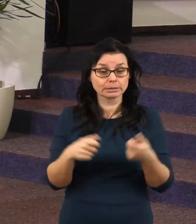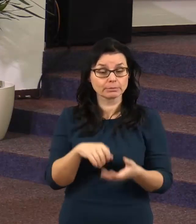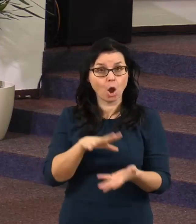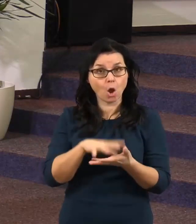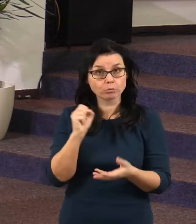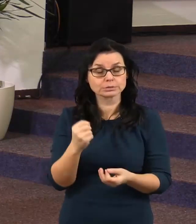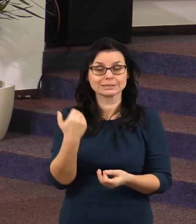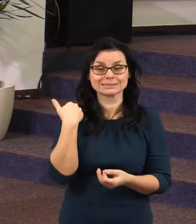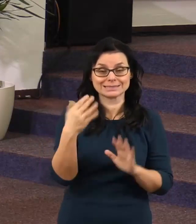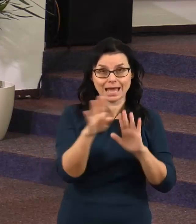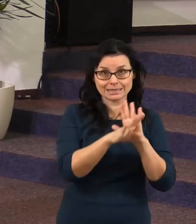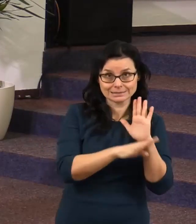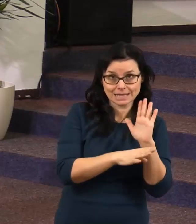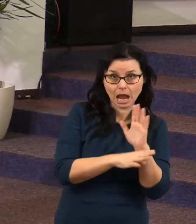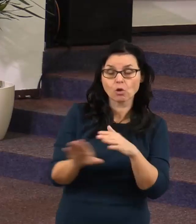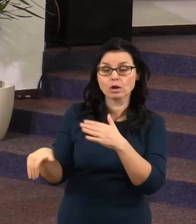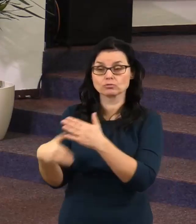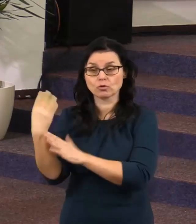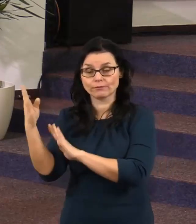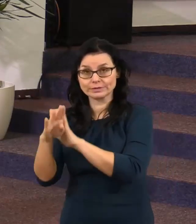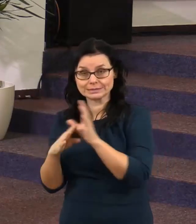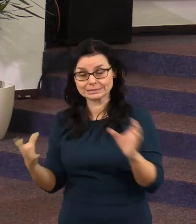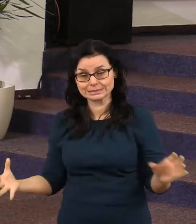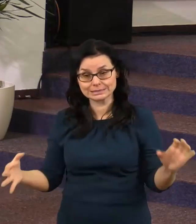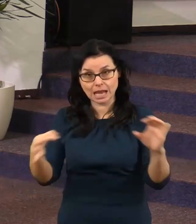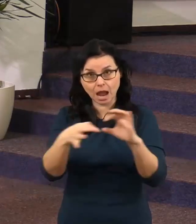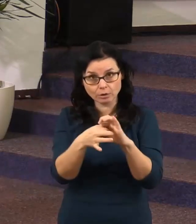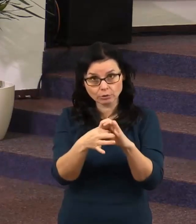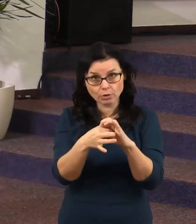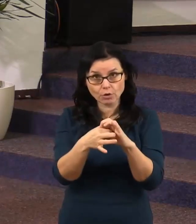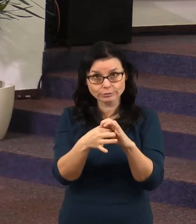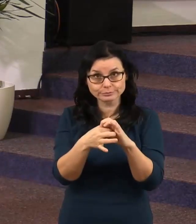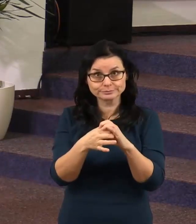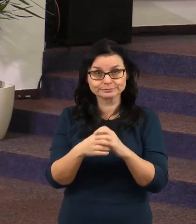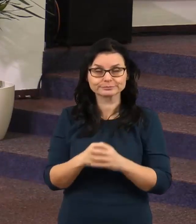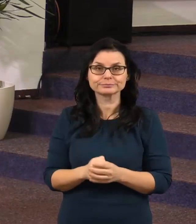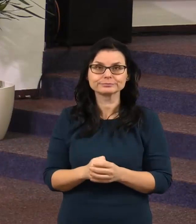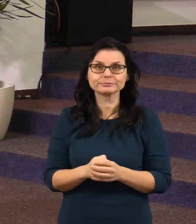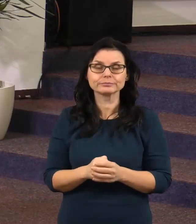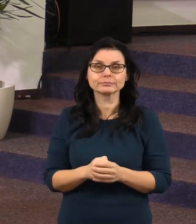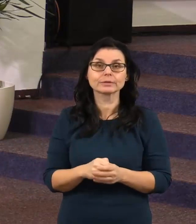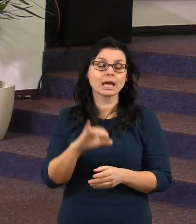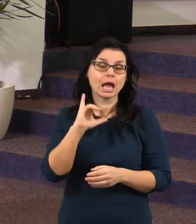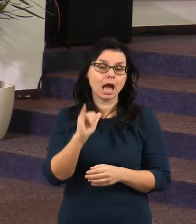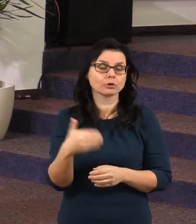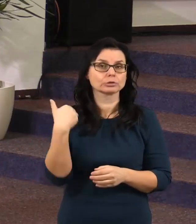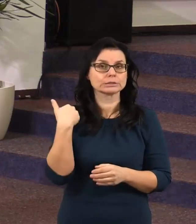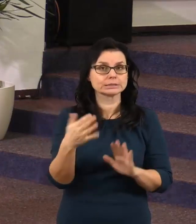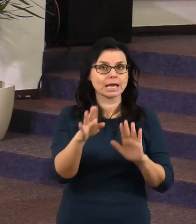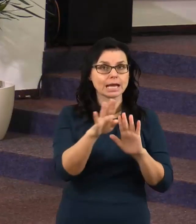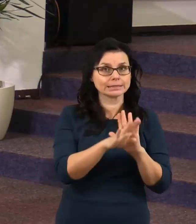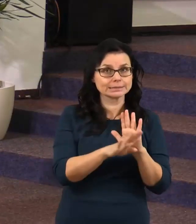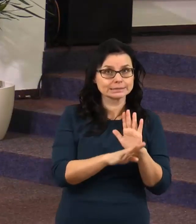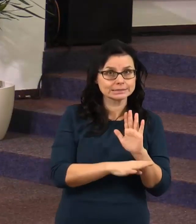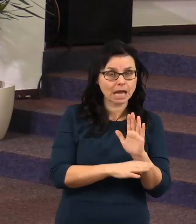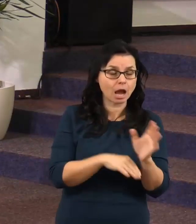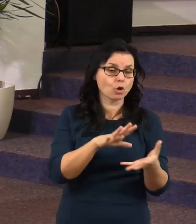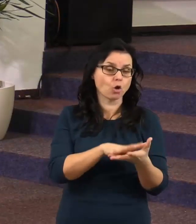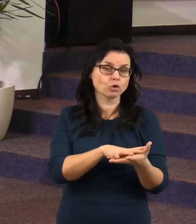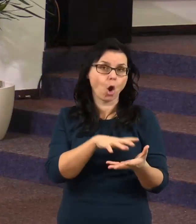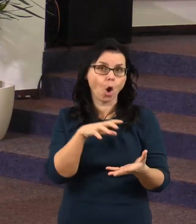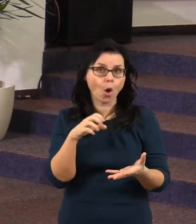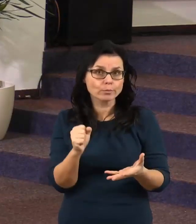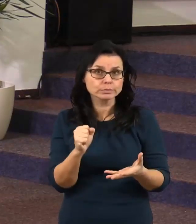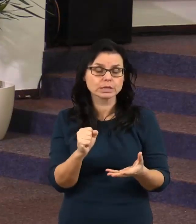starý zákon a nový zákon. Ano, starý zákon obsahuje